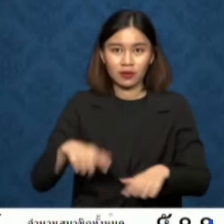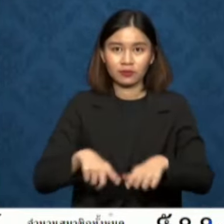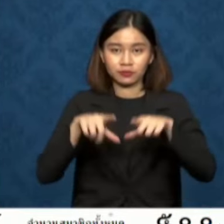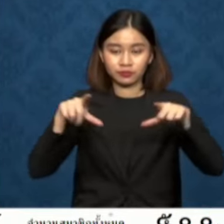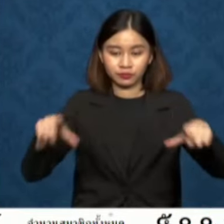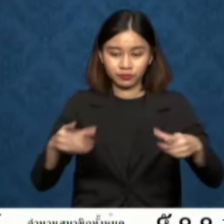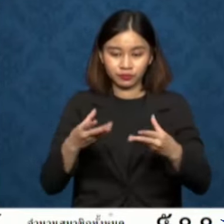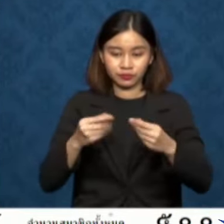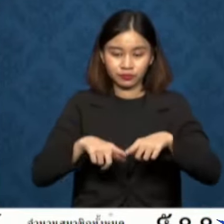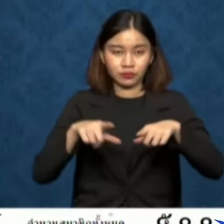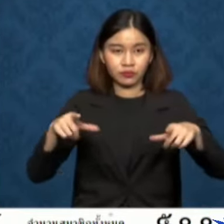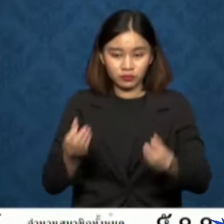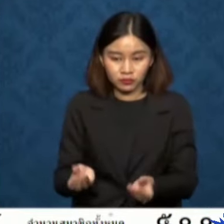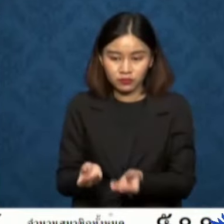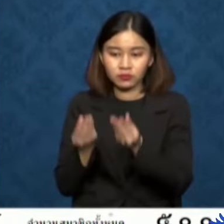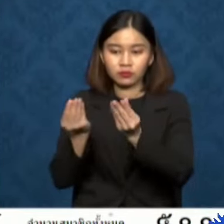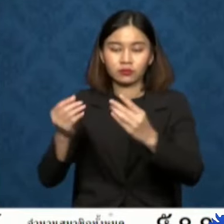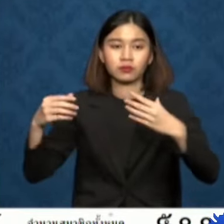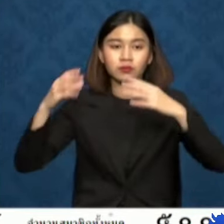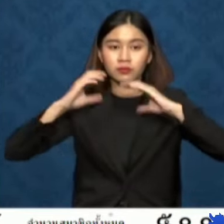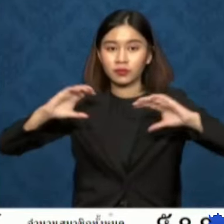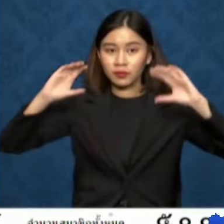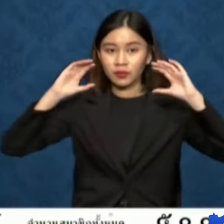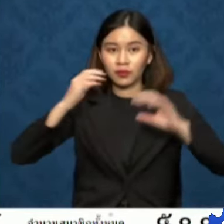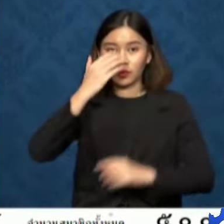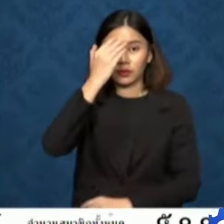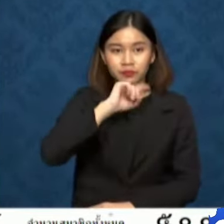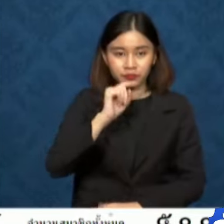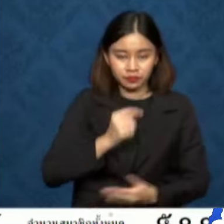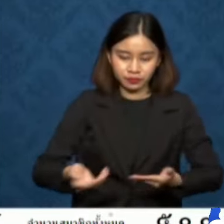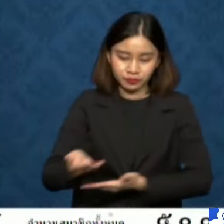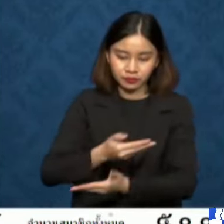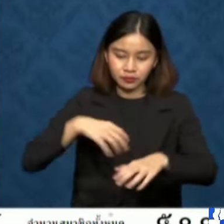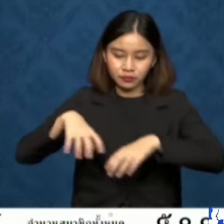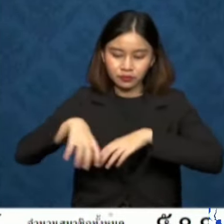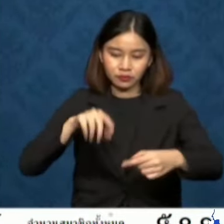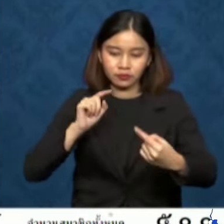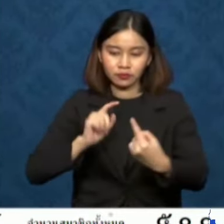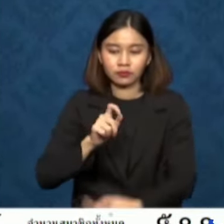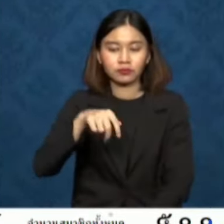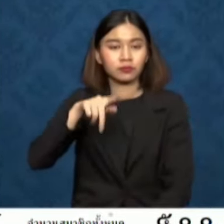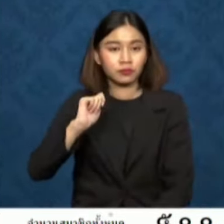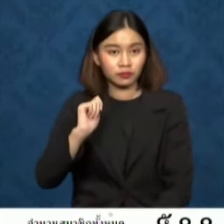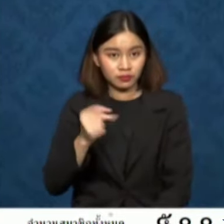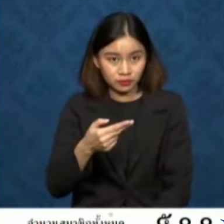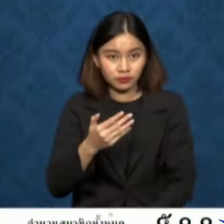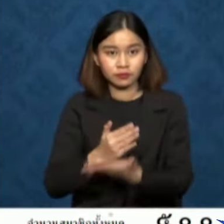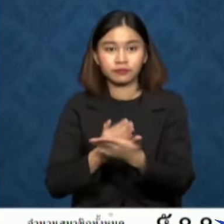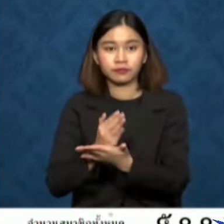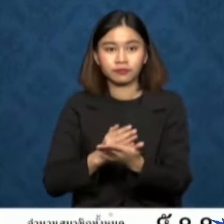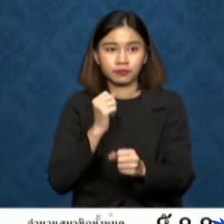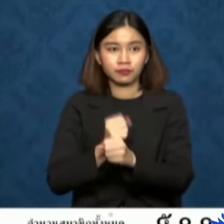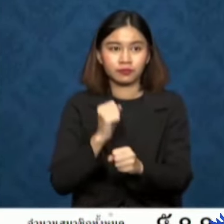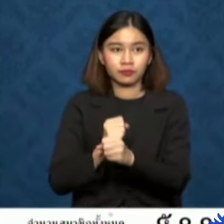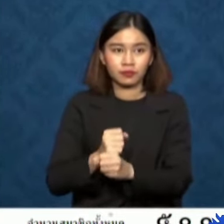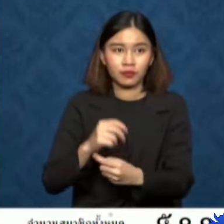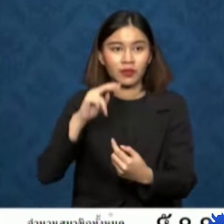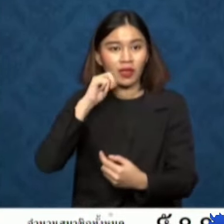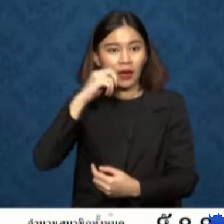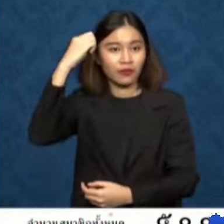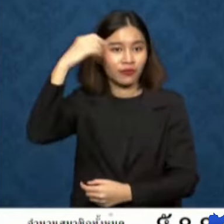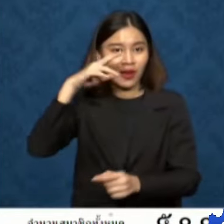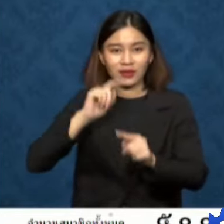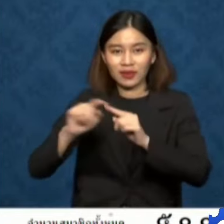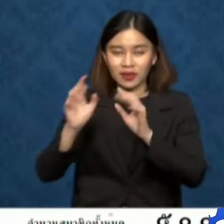กองทัพส่งคืนให้กับรัฐบาลเพื่อให้รัฐบาลพิจารณาจัดสรรให้กับท้องถิ่นส่วนหนึงเอามาจัดสร้างสาอุโภที่